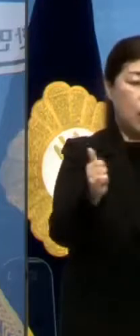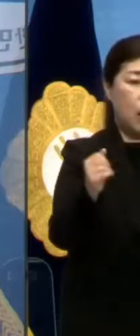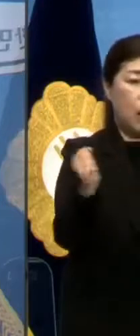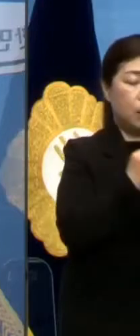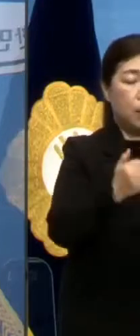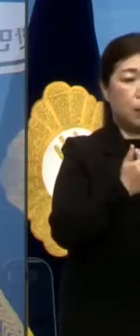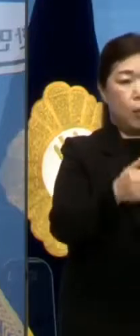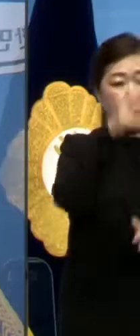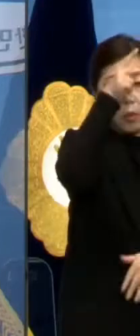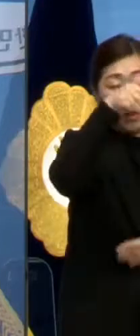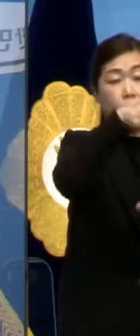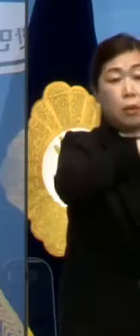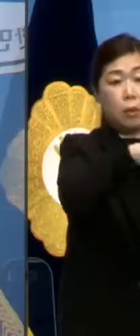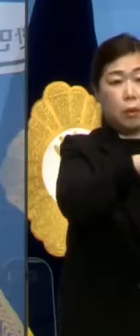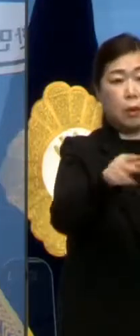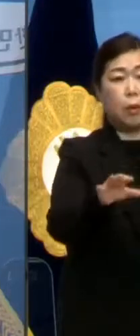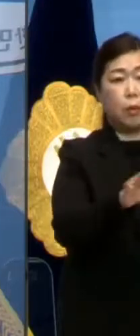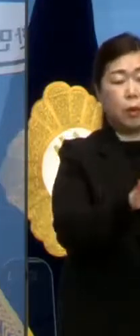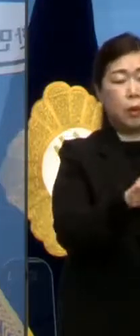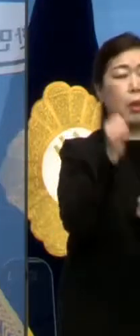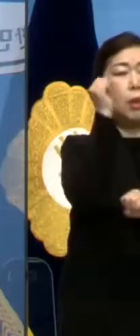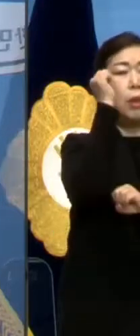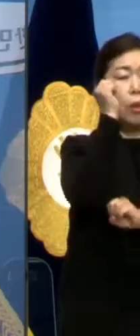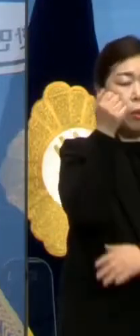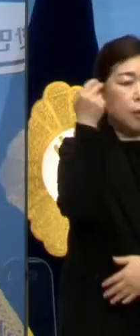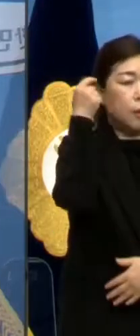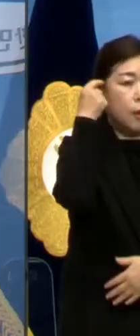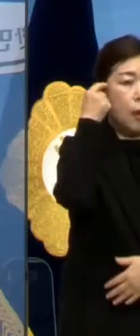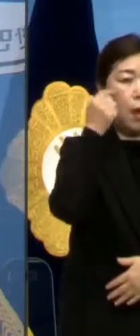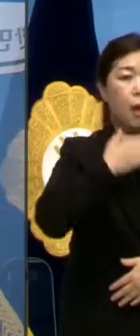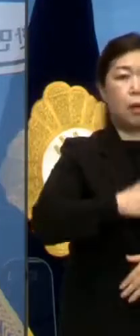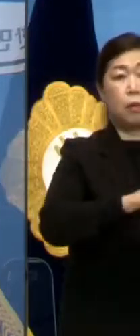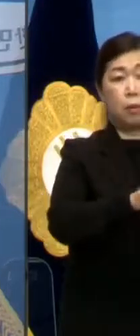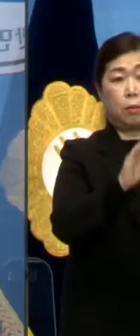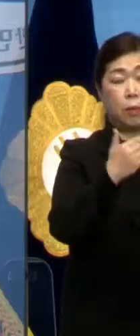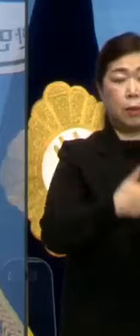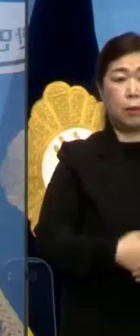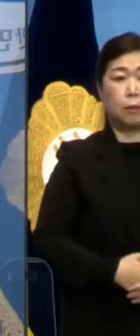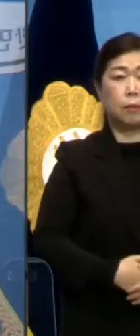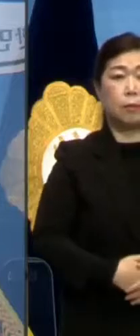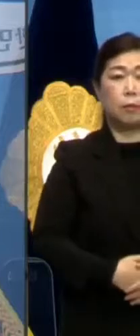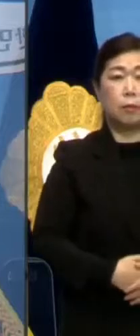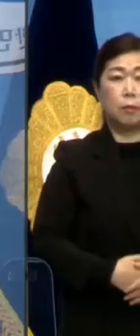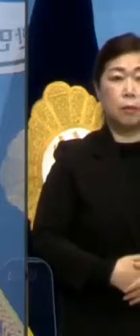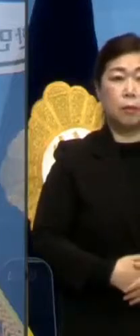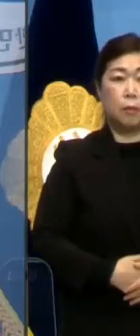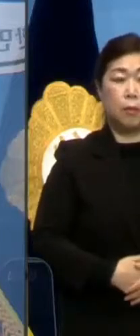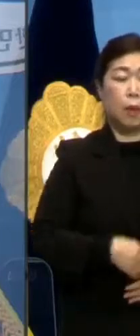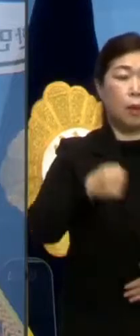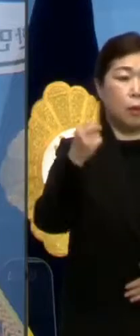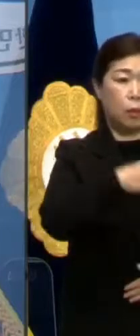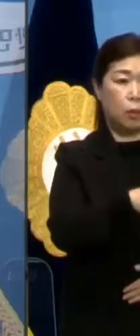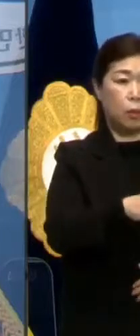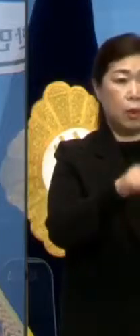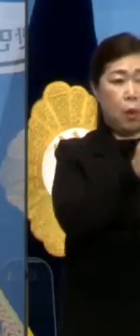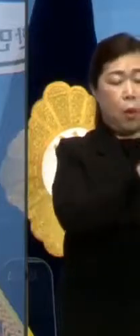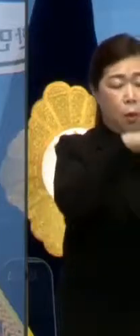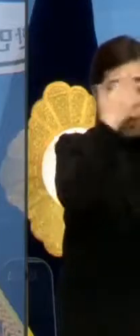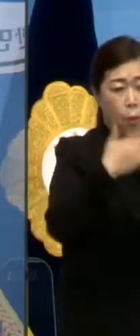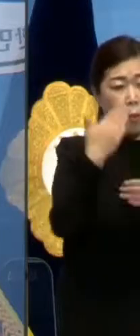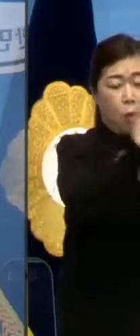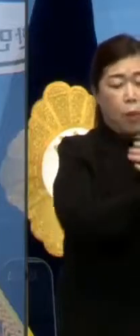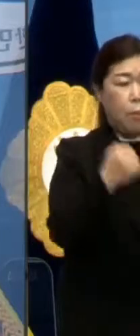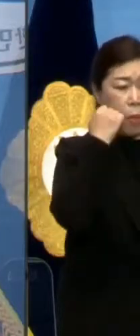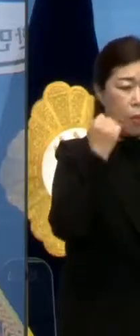예방 경찰관이라면 기본적으로 인식하고 있었어야 했습니다. 게다가 정인이의 온몸에 든